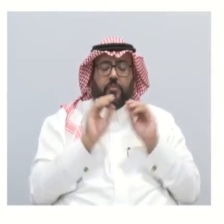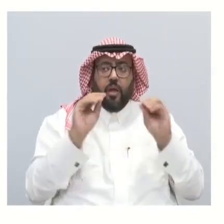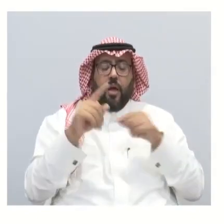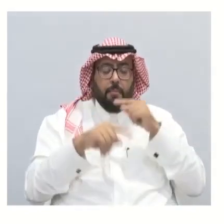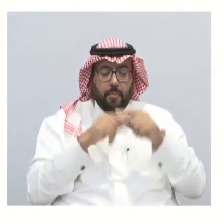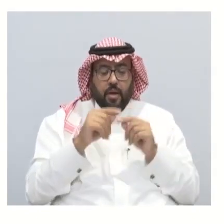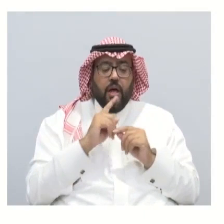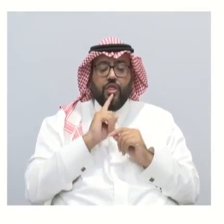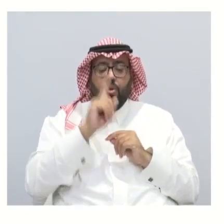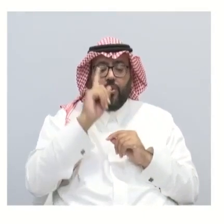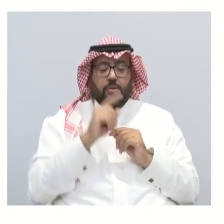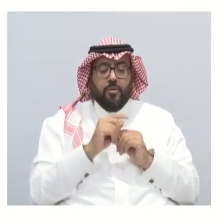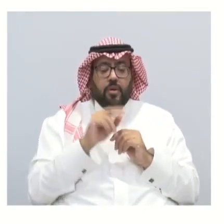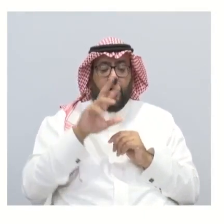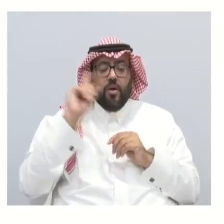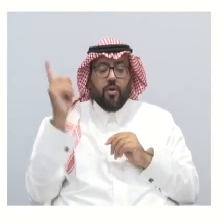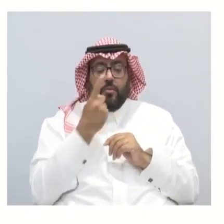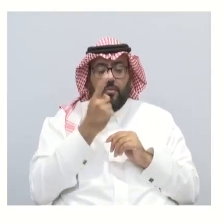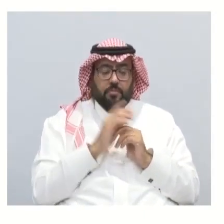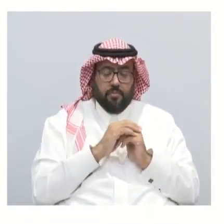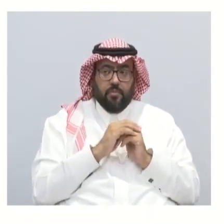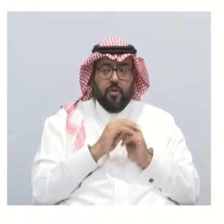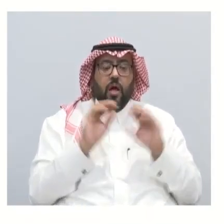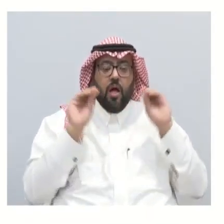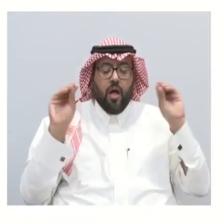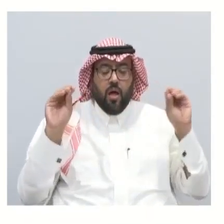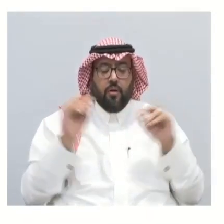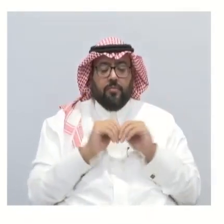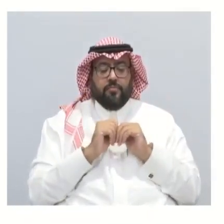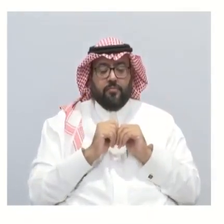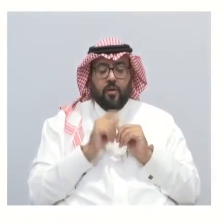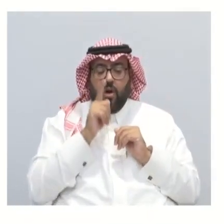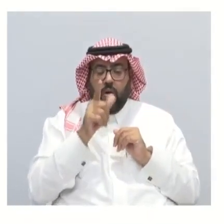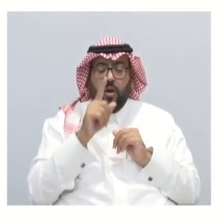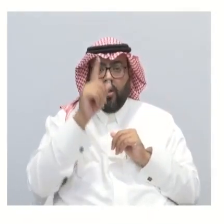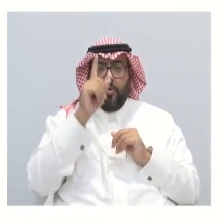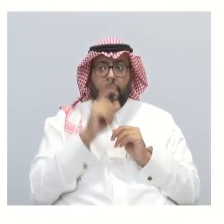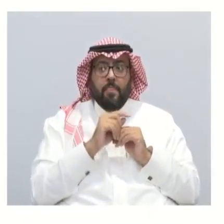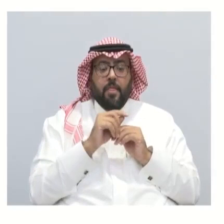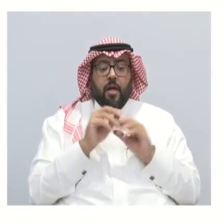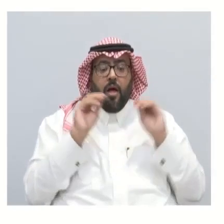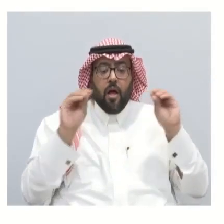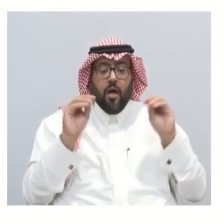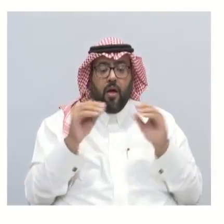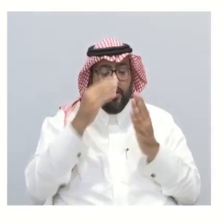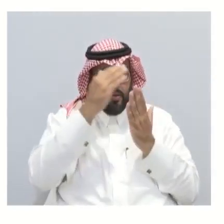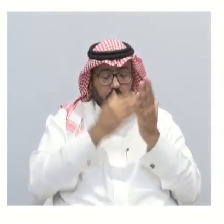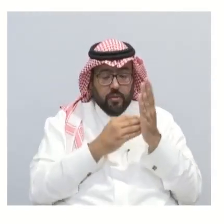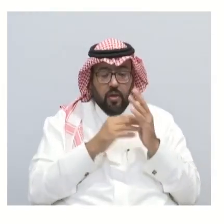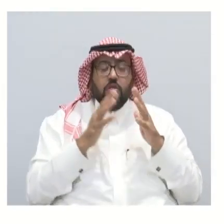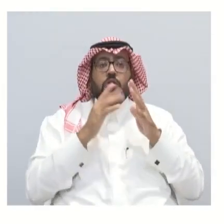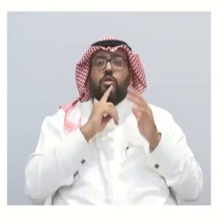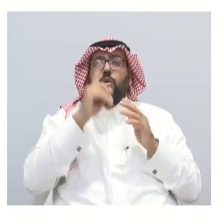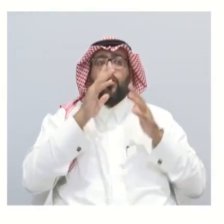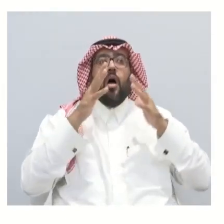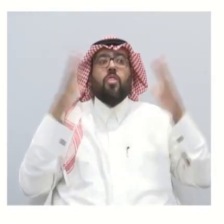هذا معنا في توحيد الربوبيه وذكرناه لكم وقلنا لكم ان الدليل على هذا التوحيد العظيم